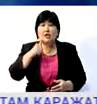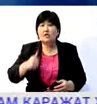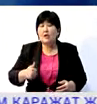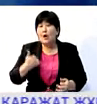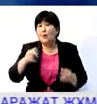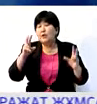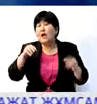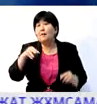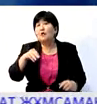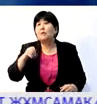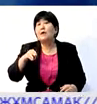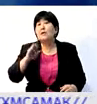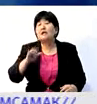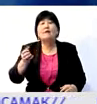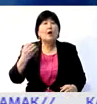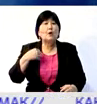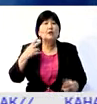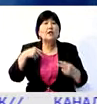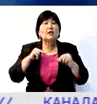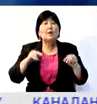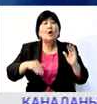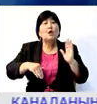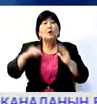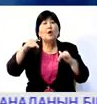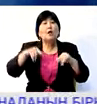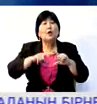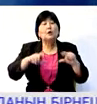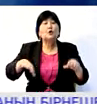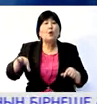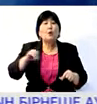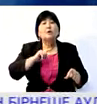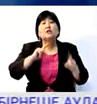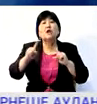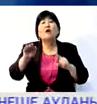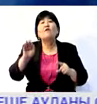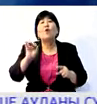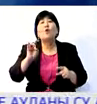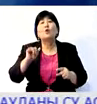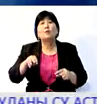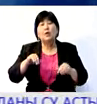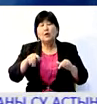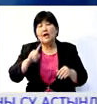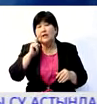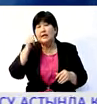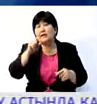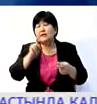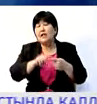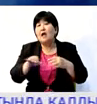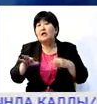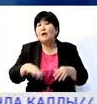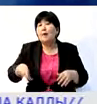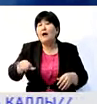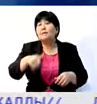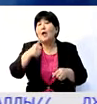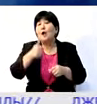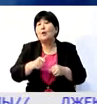тақырыпта Мәншүк Мәметов атындағы Қызылорда педагогикалық жоғары колледжі облыстық форум өткізді. Жастар жылына орай ұйымдастырылған шарада аймақтағы